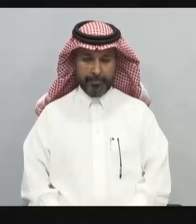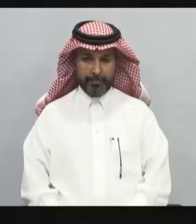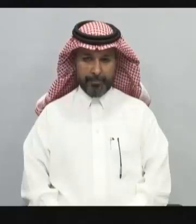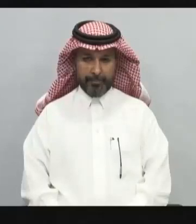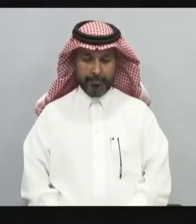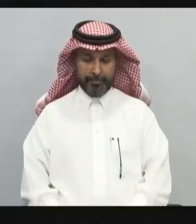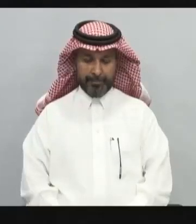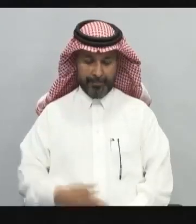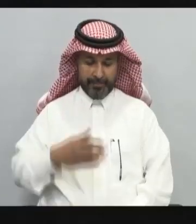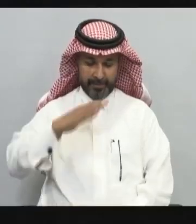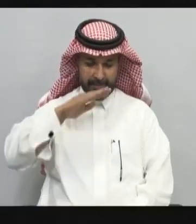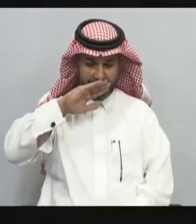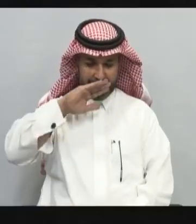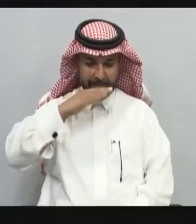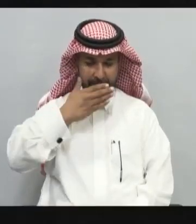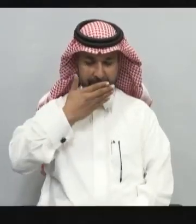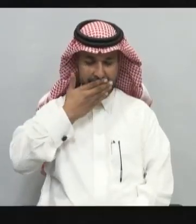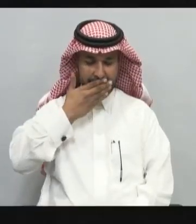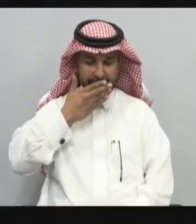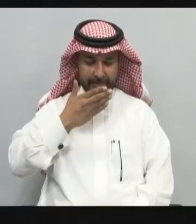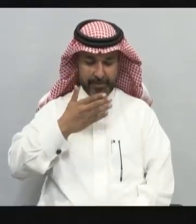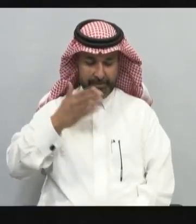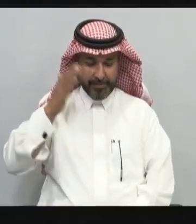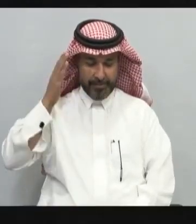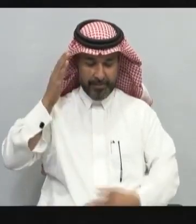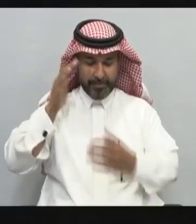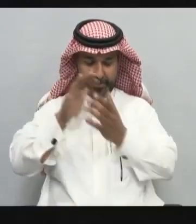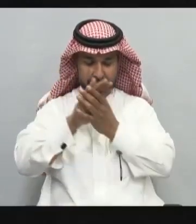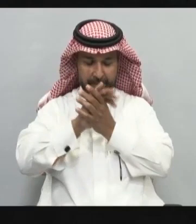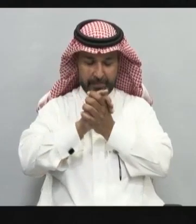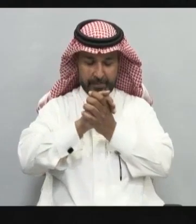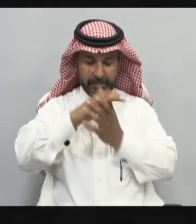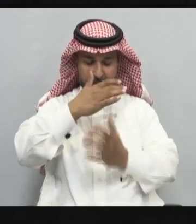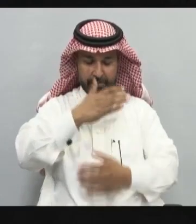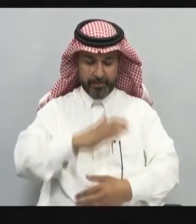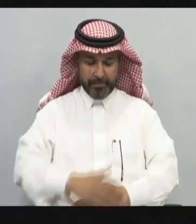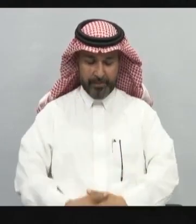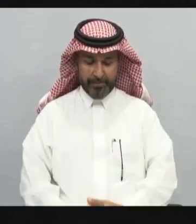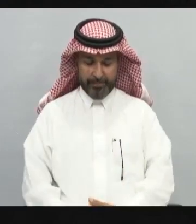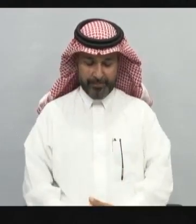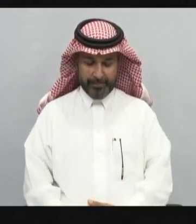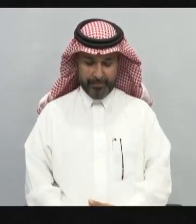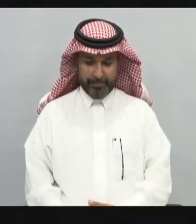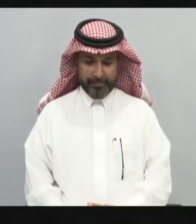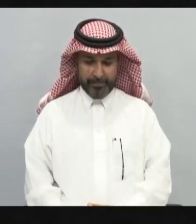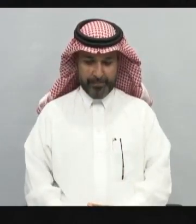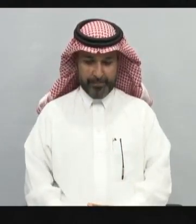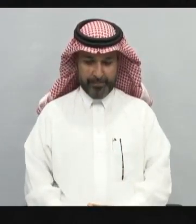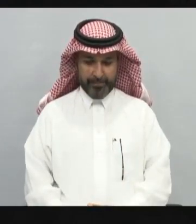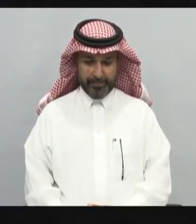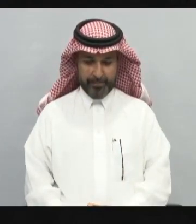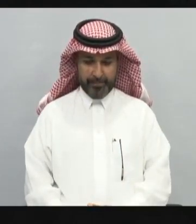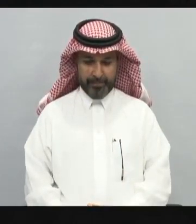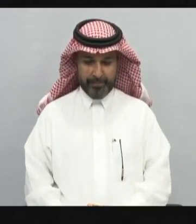الحمد لله رب العالمين والصلاه والسلام على اشرف الانبياء والمرسلين نبينا محمد وعلى اله وصحبه